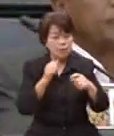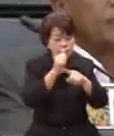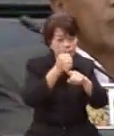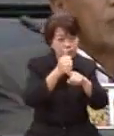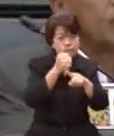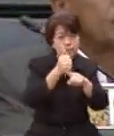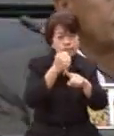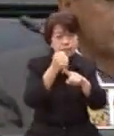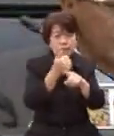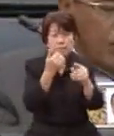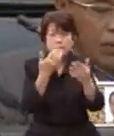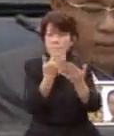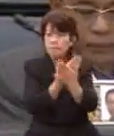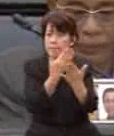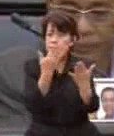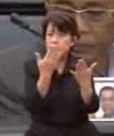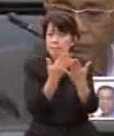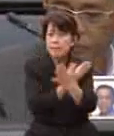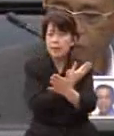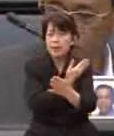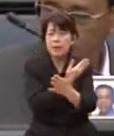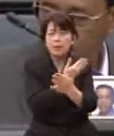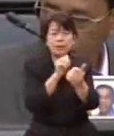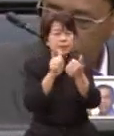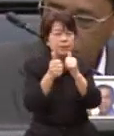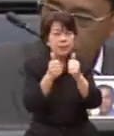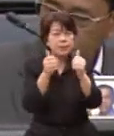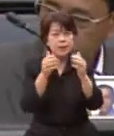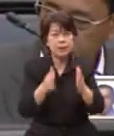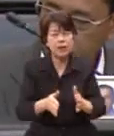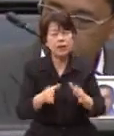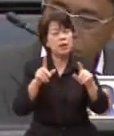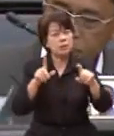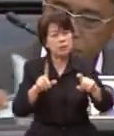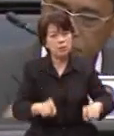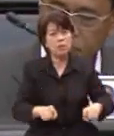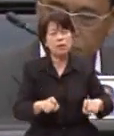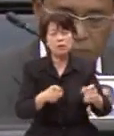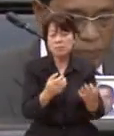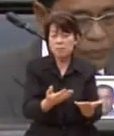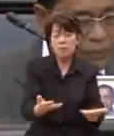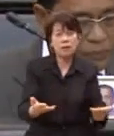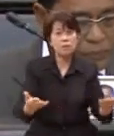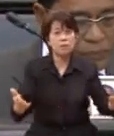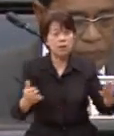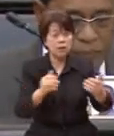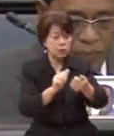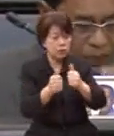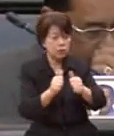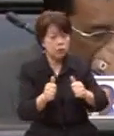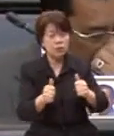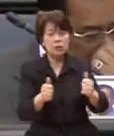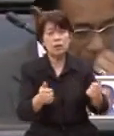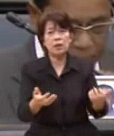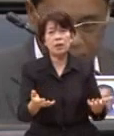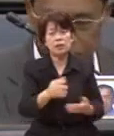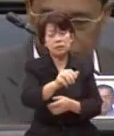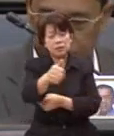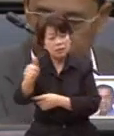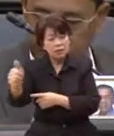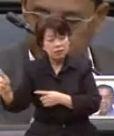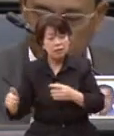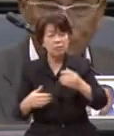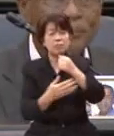dalam bukan tentulah memerlukan penglihatan persatuan-kesatuan pasukan di perangkat daerah dan daerah